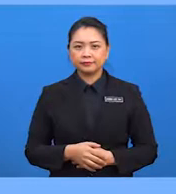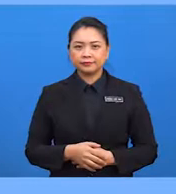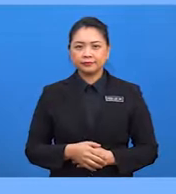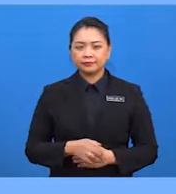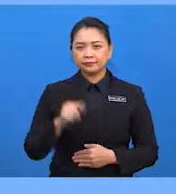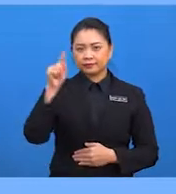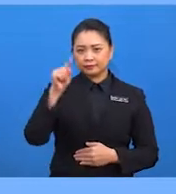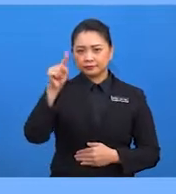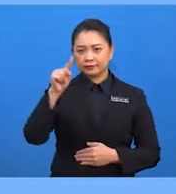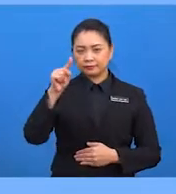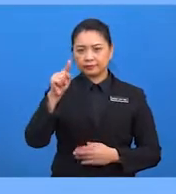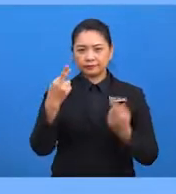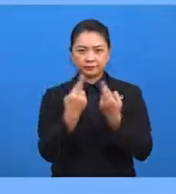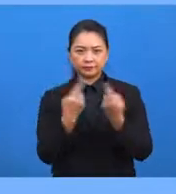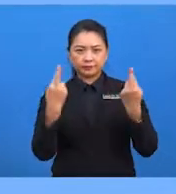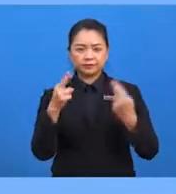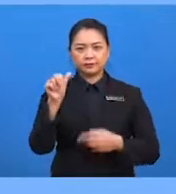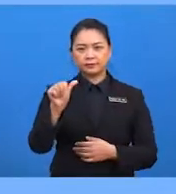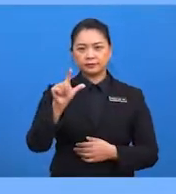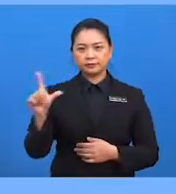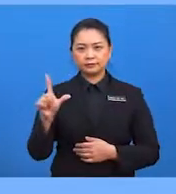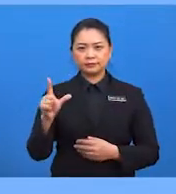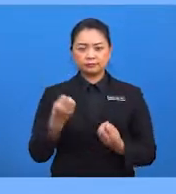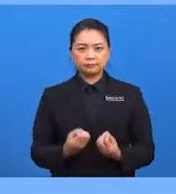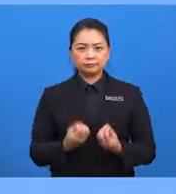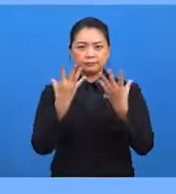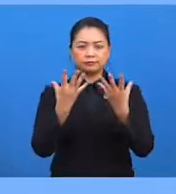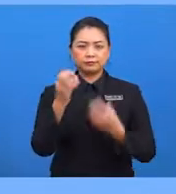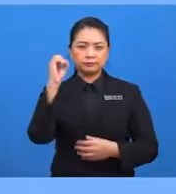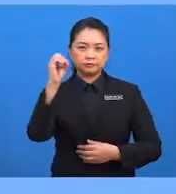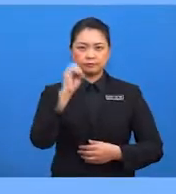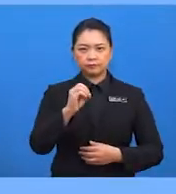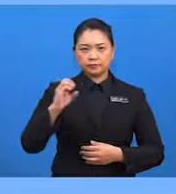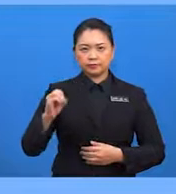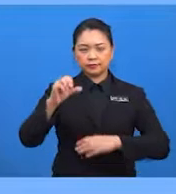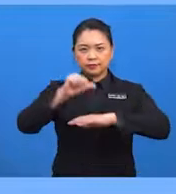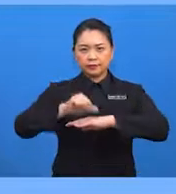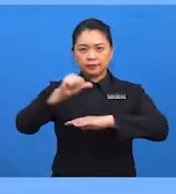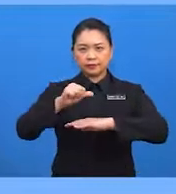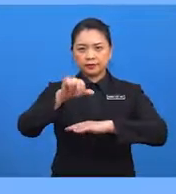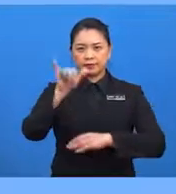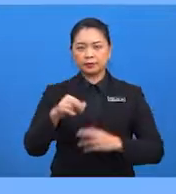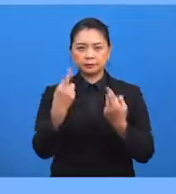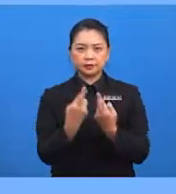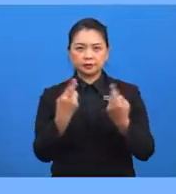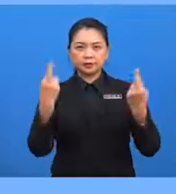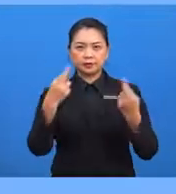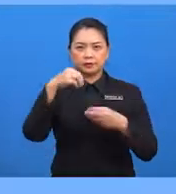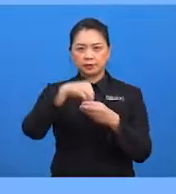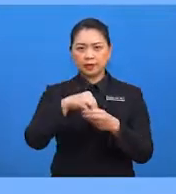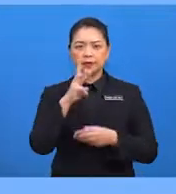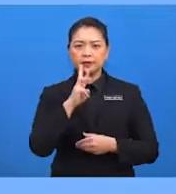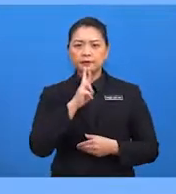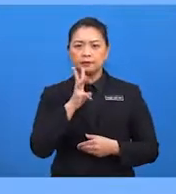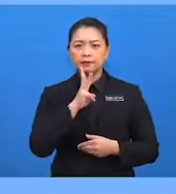Darjah penceraian asid ialah pecahan molekul asid yang bercerai di